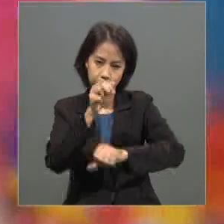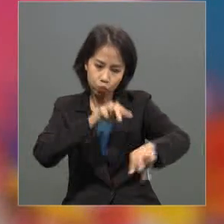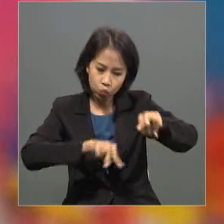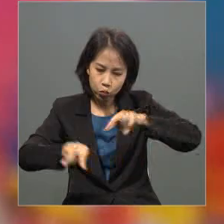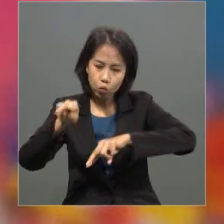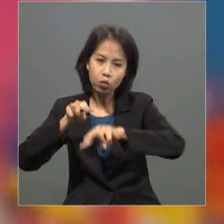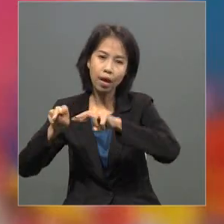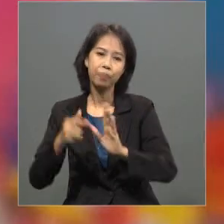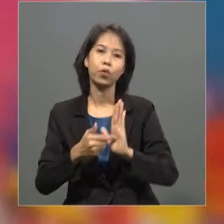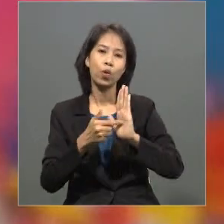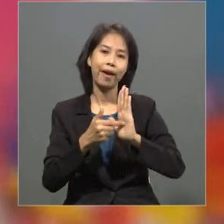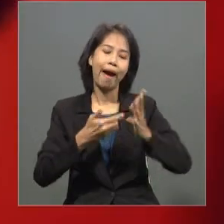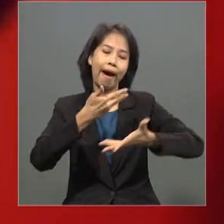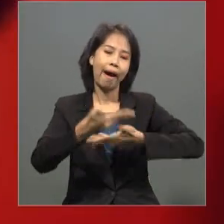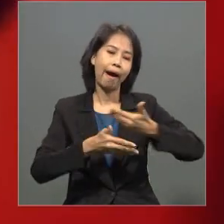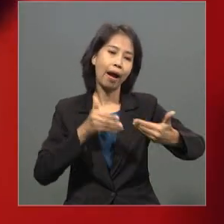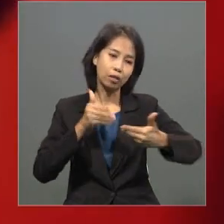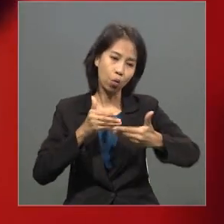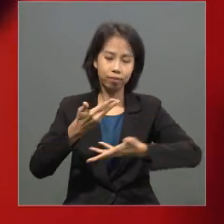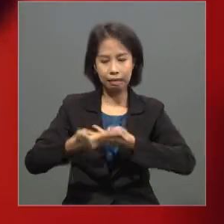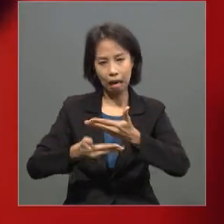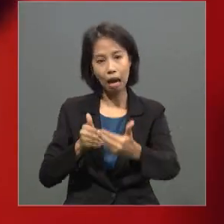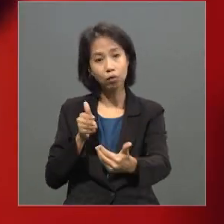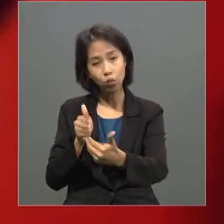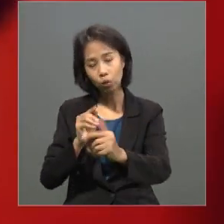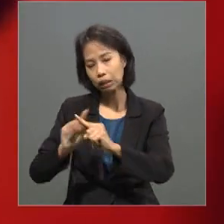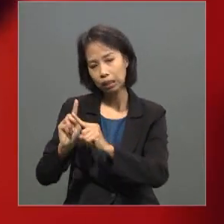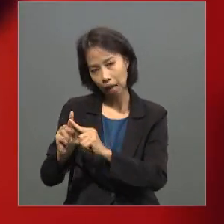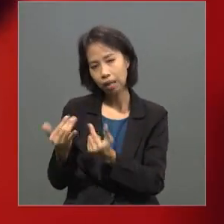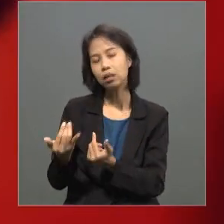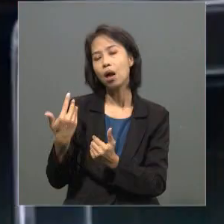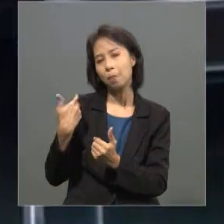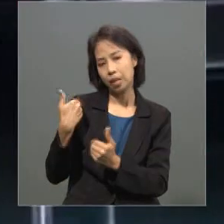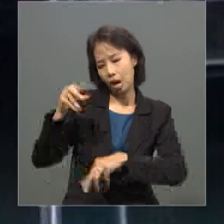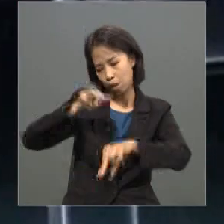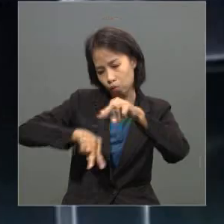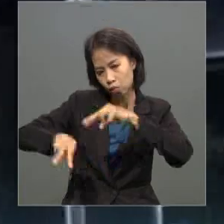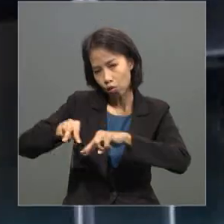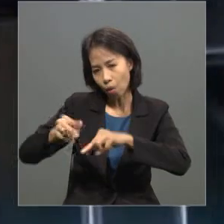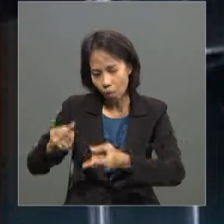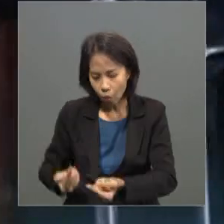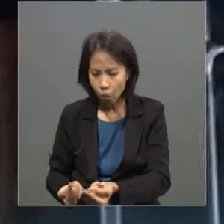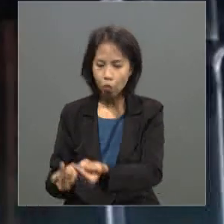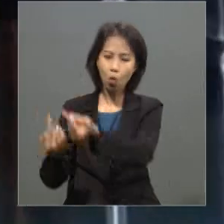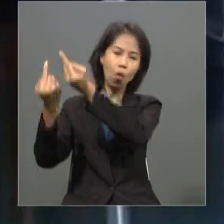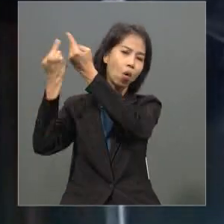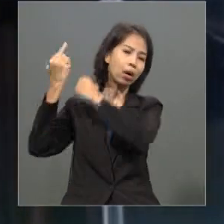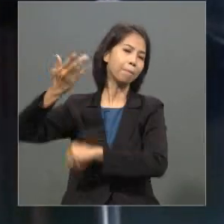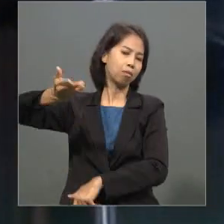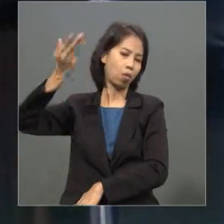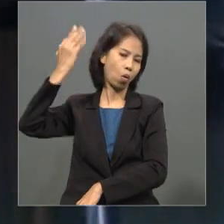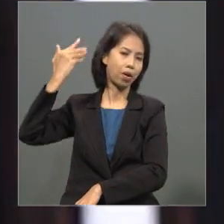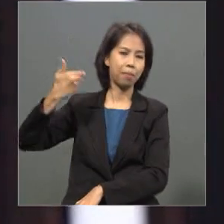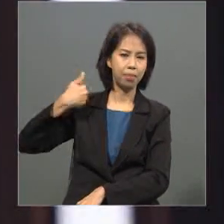พรบขายตรงและตลาดแบบตรงพ.ร.บคุ้มครองผู้บบริโภครวมถึงตรวจสอบย้อนกลับไปถึงการร้องเรียนในอดีตที่ผ่าน